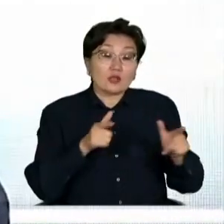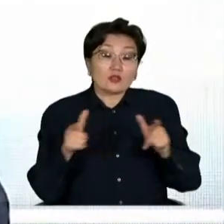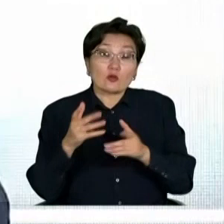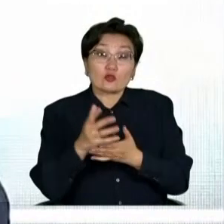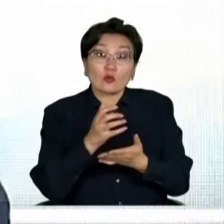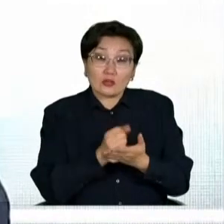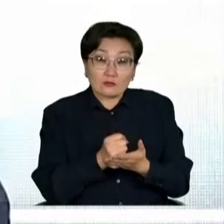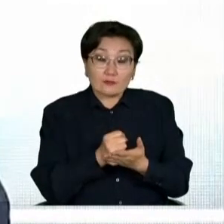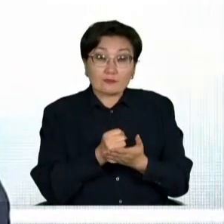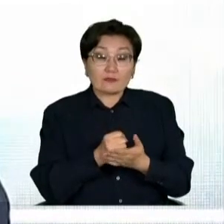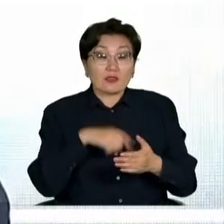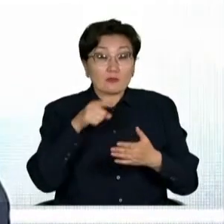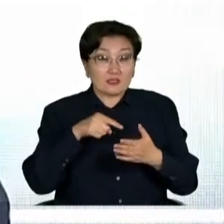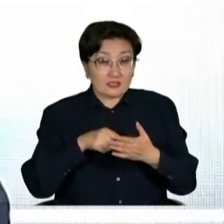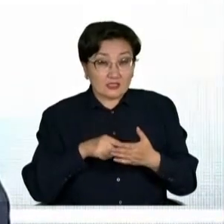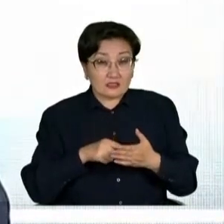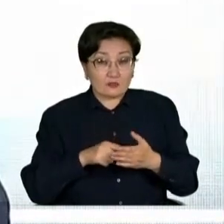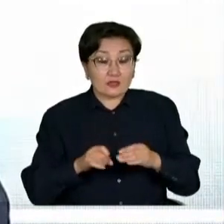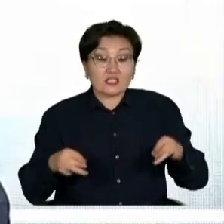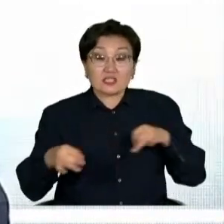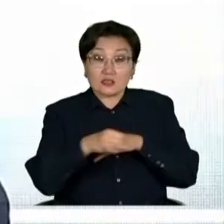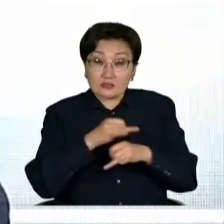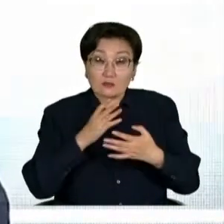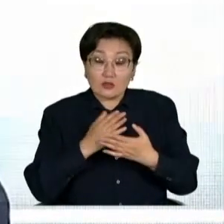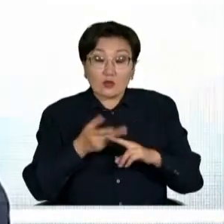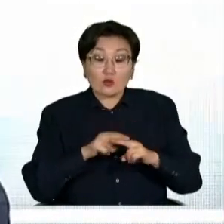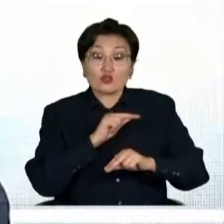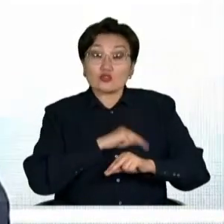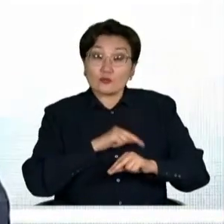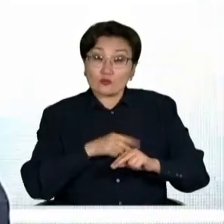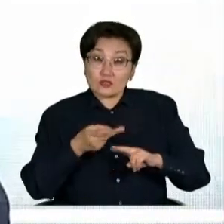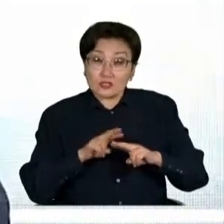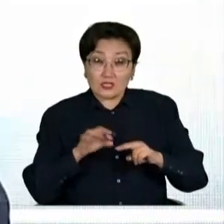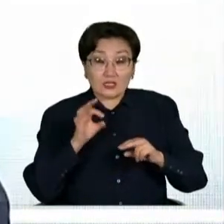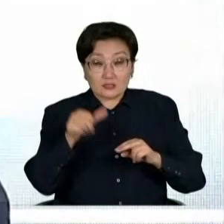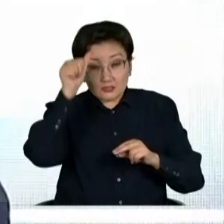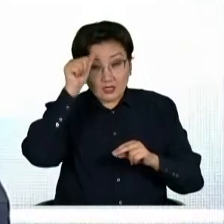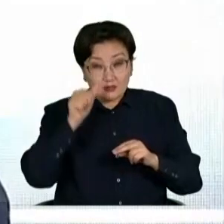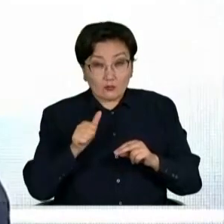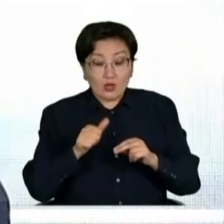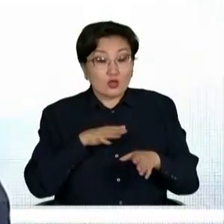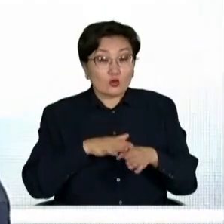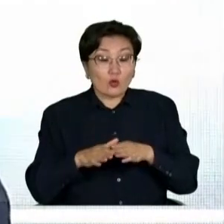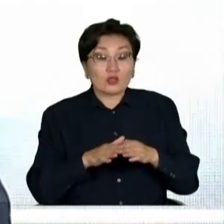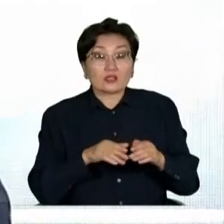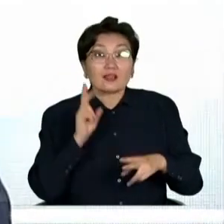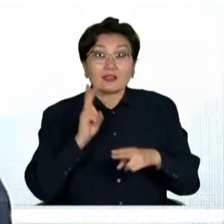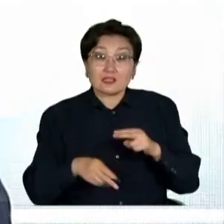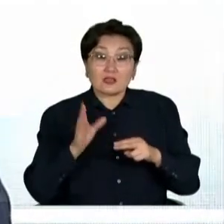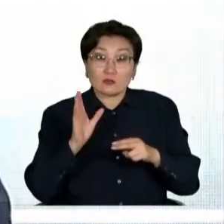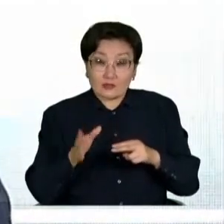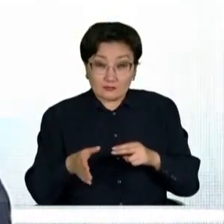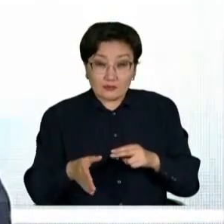резервтік мәселесін айтып жаңа талқылап жатырмыз. Ол жұмыстар осы қазан айында толық аяқталады